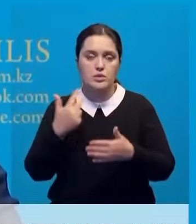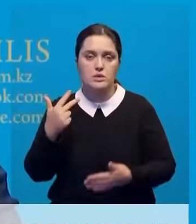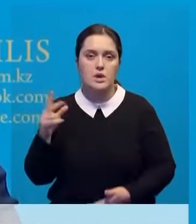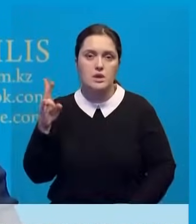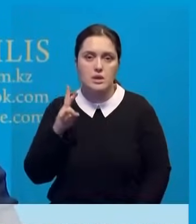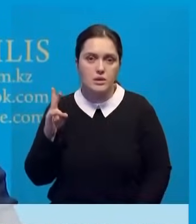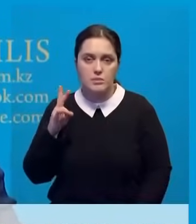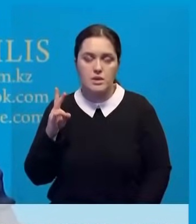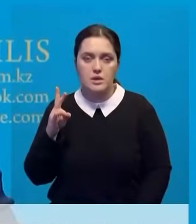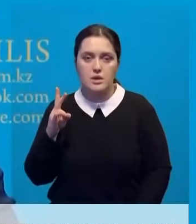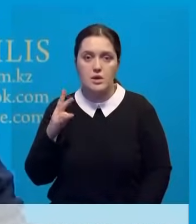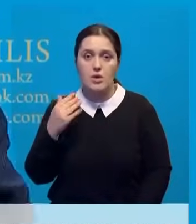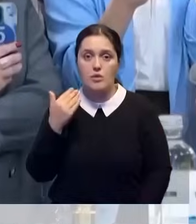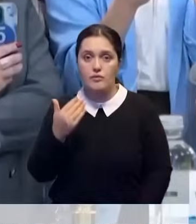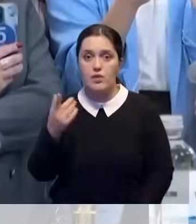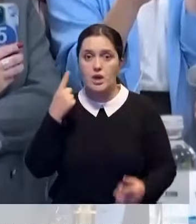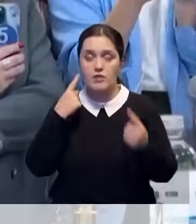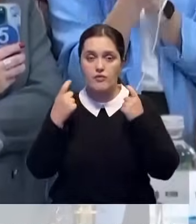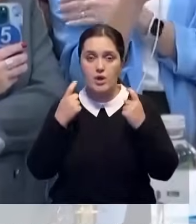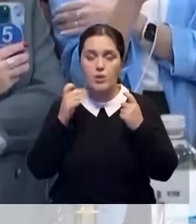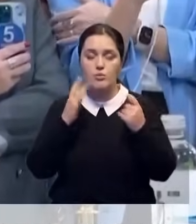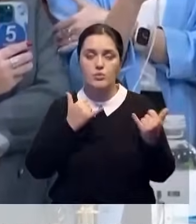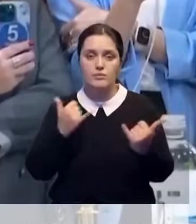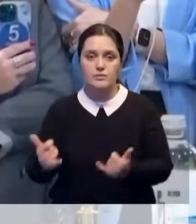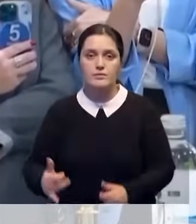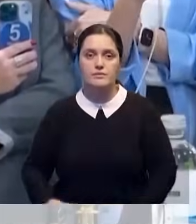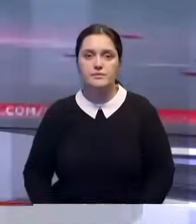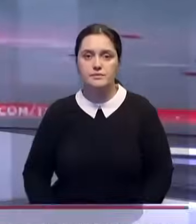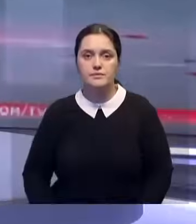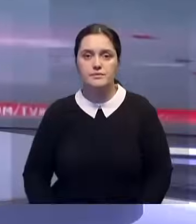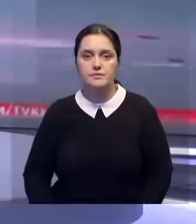ноября, после чего вам вся информация будет доступна.